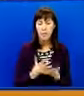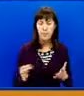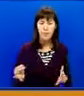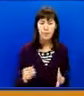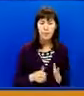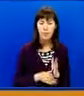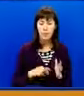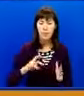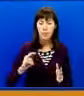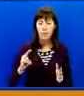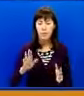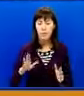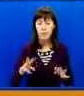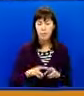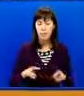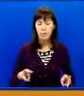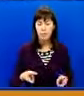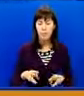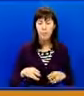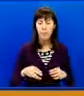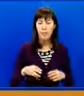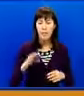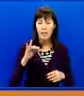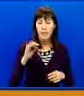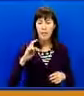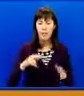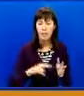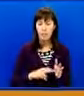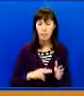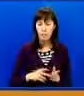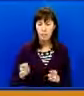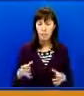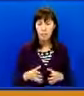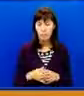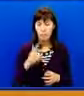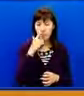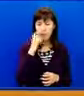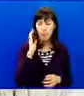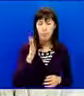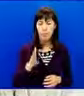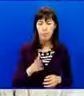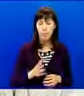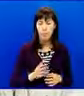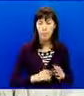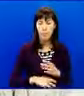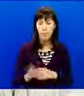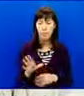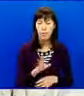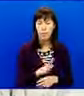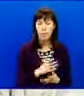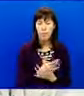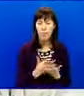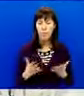также 6 миллионов квадратных метров пропиленовых нитей. В планах у руководства компании в ближайшем будущем стать ведущим